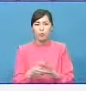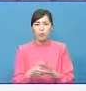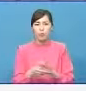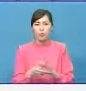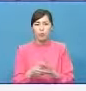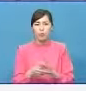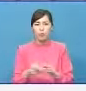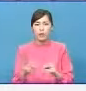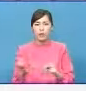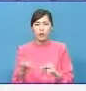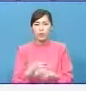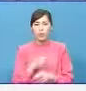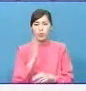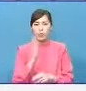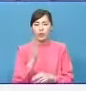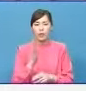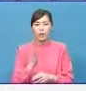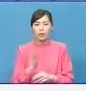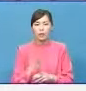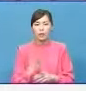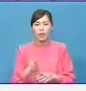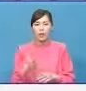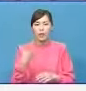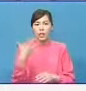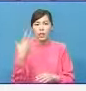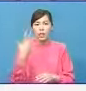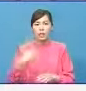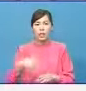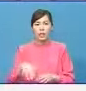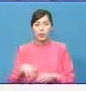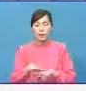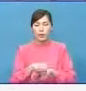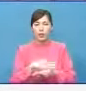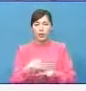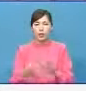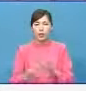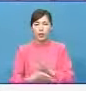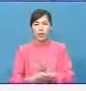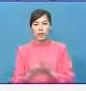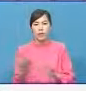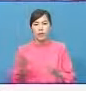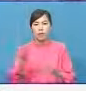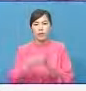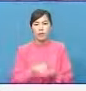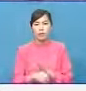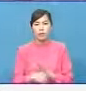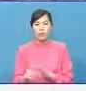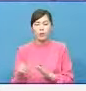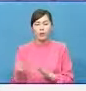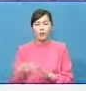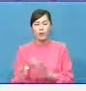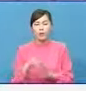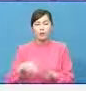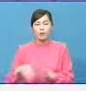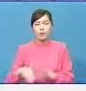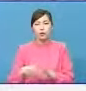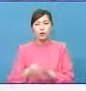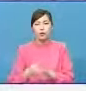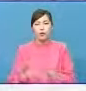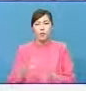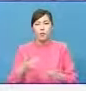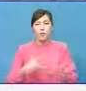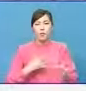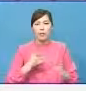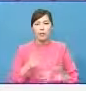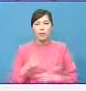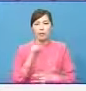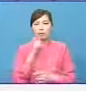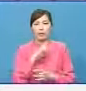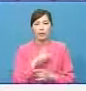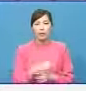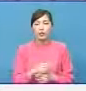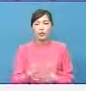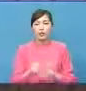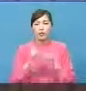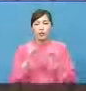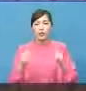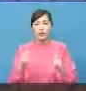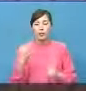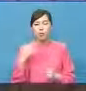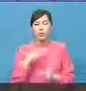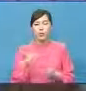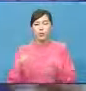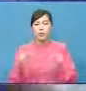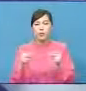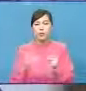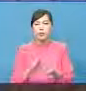елдің қатарына қосылатын бірден бір жол деп білеміз. Өйткені экономикамыздың дамуында, мәдениеттің дамуында көп әсер ететін жағдайы бар.